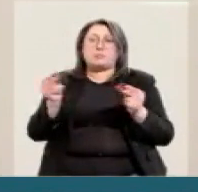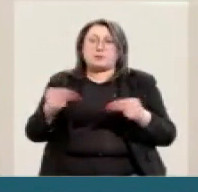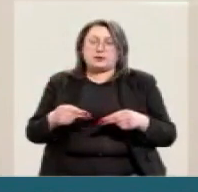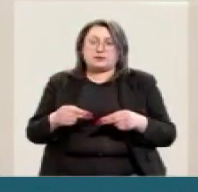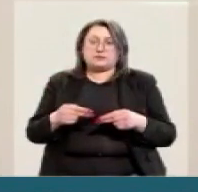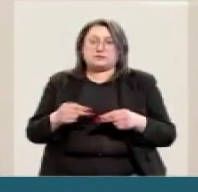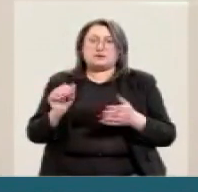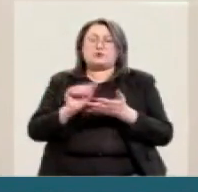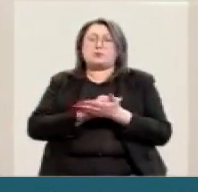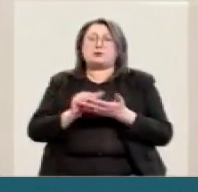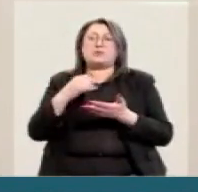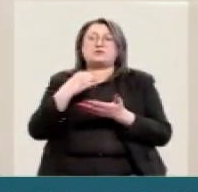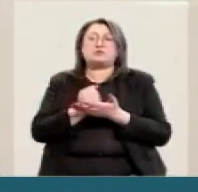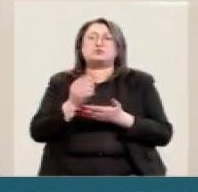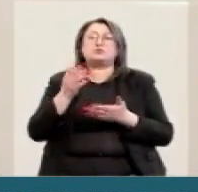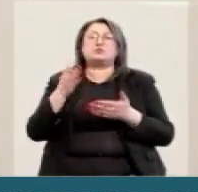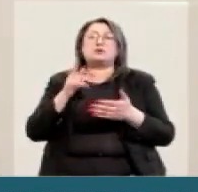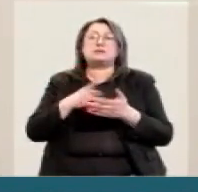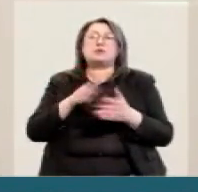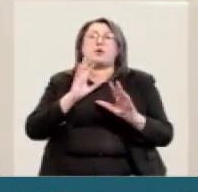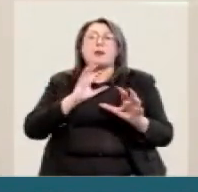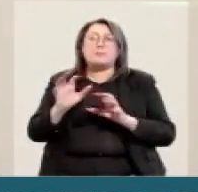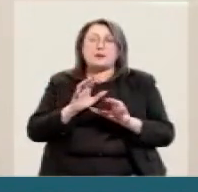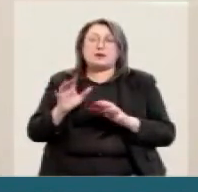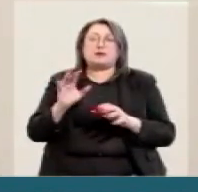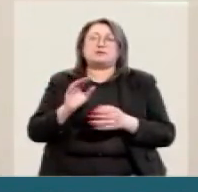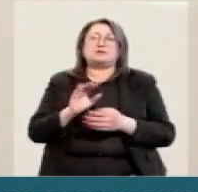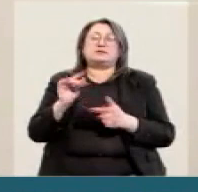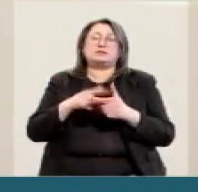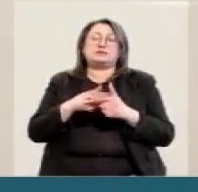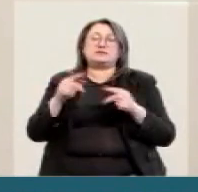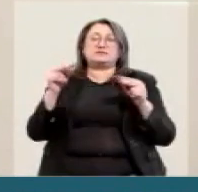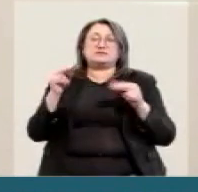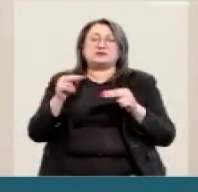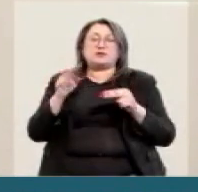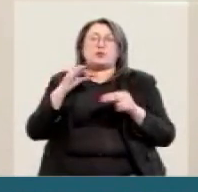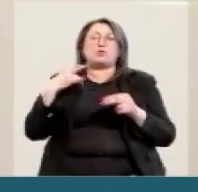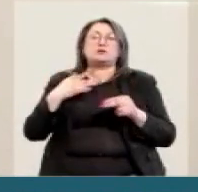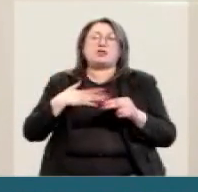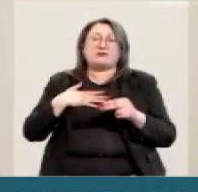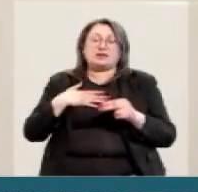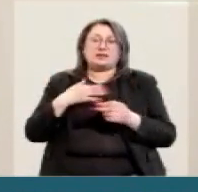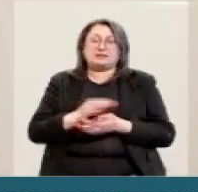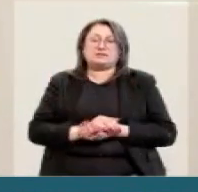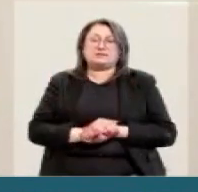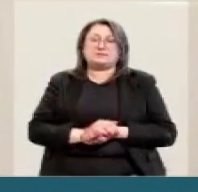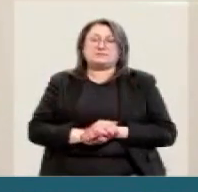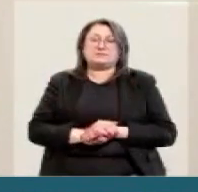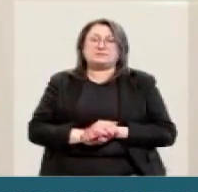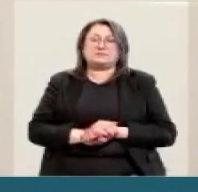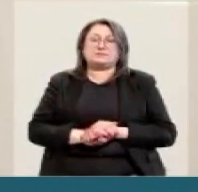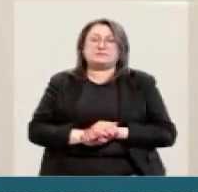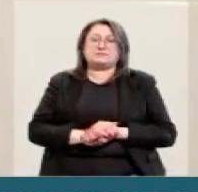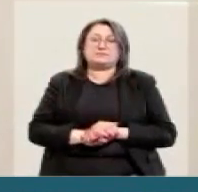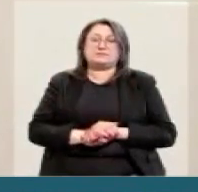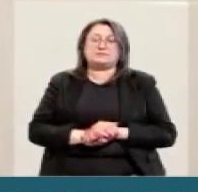берілуді растайтын құжат немесе туу туралы акт жазбасынан бала асырап алу туралы мәліметтер, тұрақты тұрғылықты жері бойынша тіркелгенін